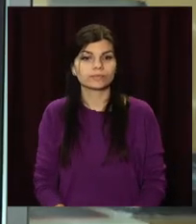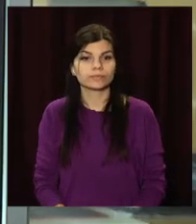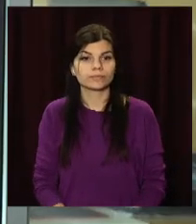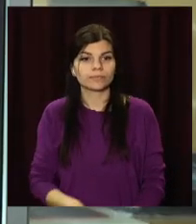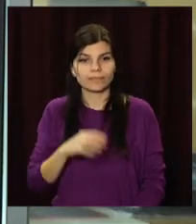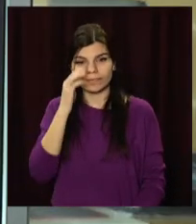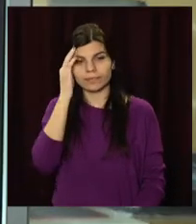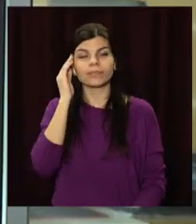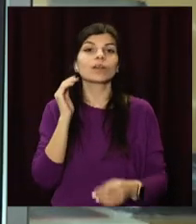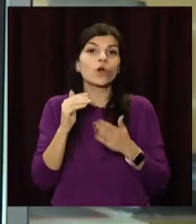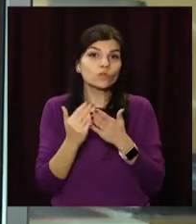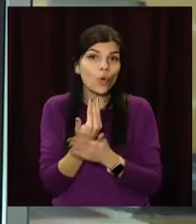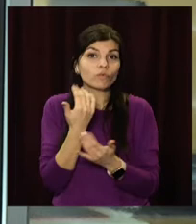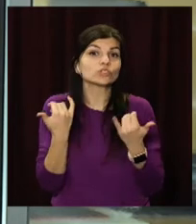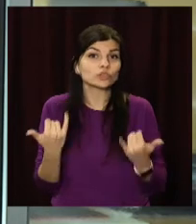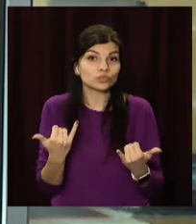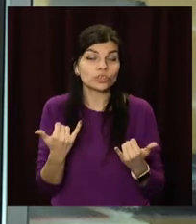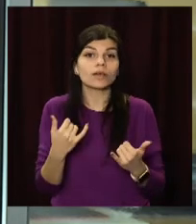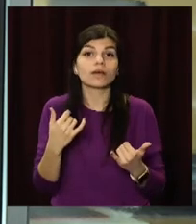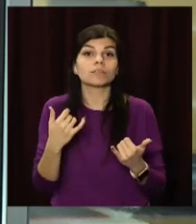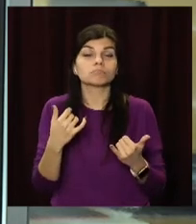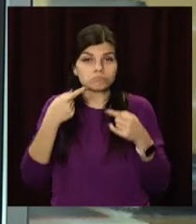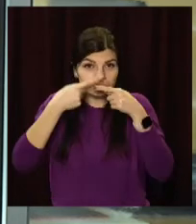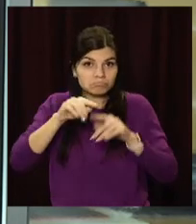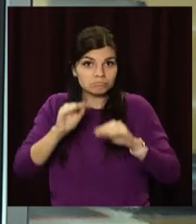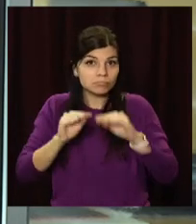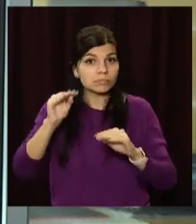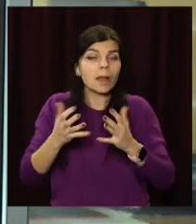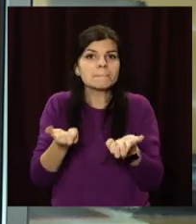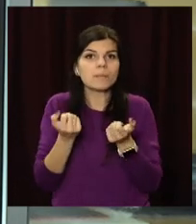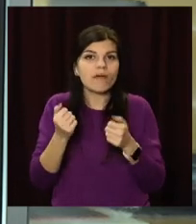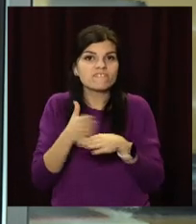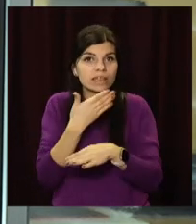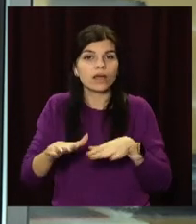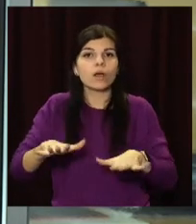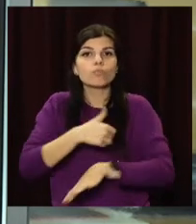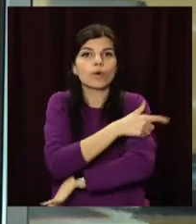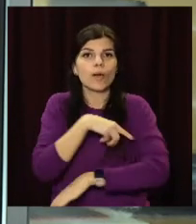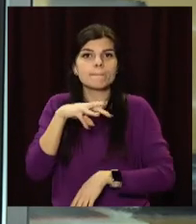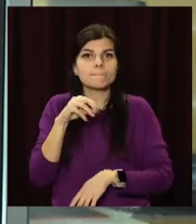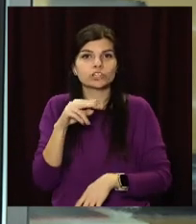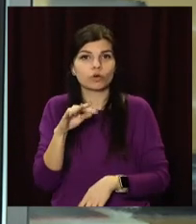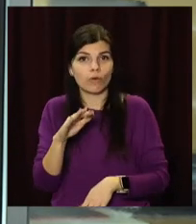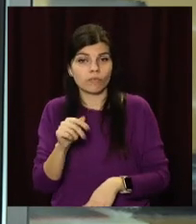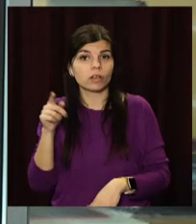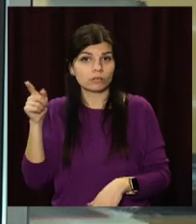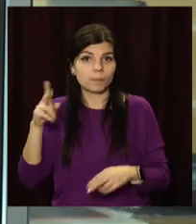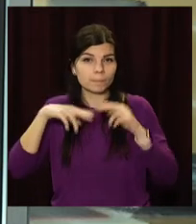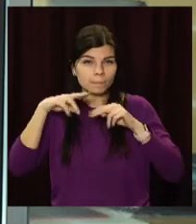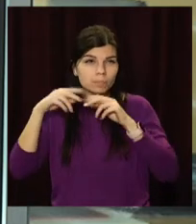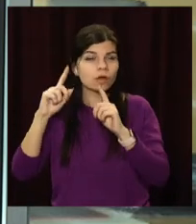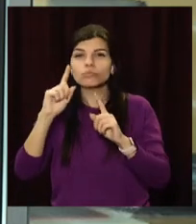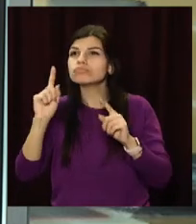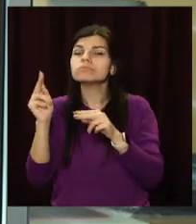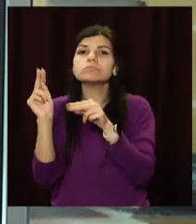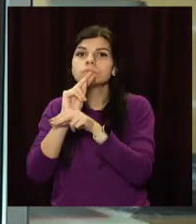Оновлене та й сучасним обладнанням. У лікарні імені Мечникова реконструюють приймальне відділення. Внутрішнє оздоблення підрядники майже завершили.